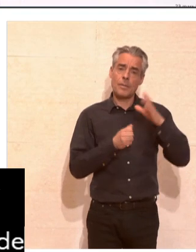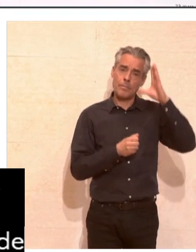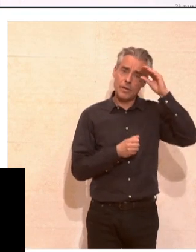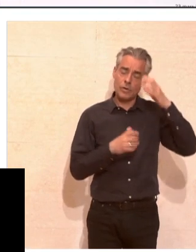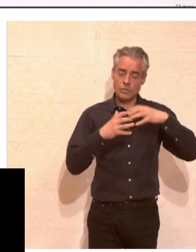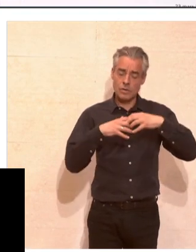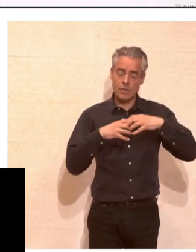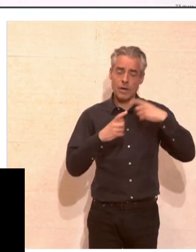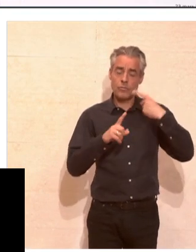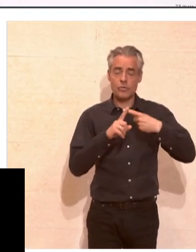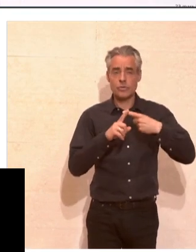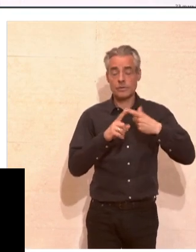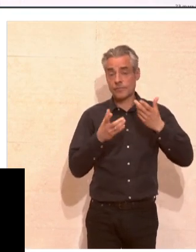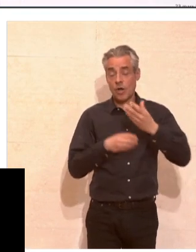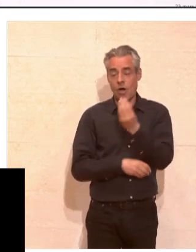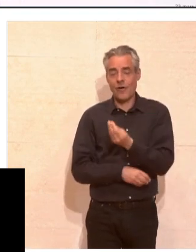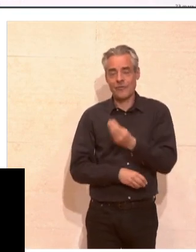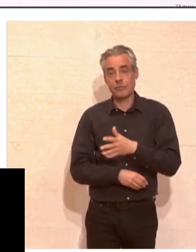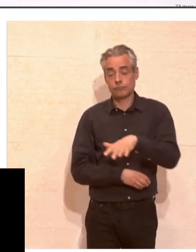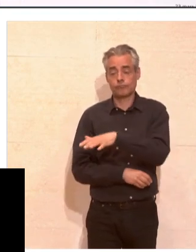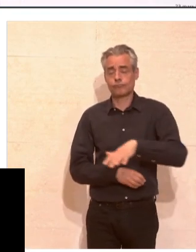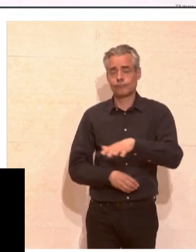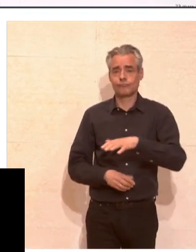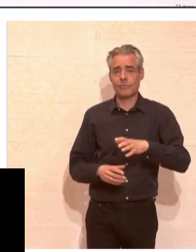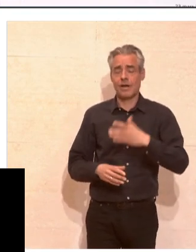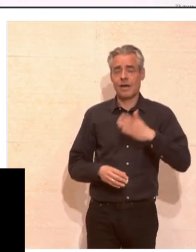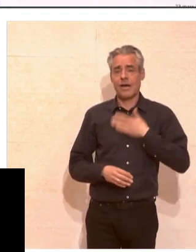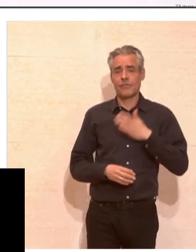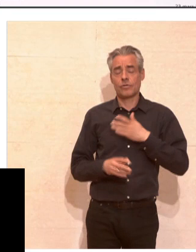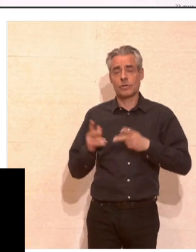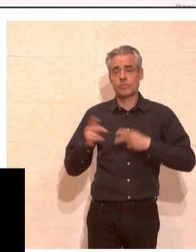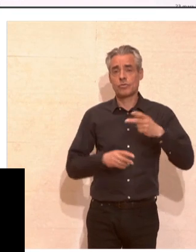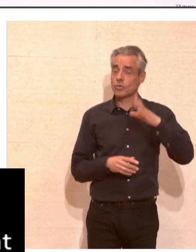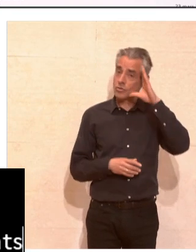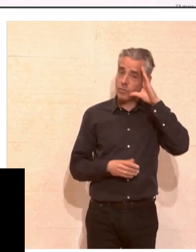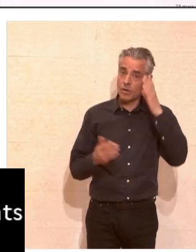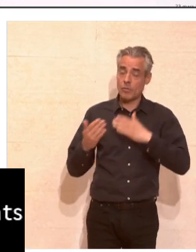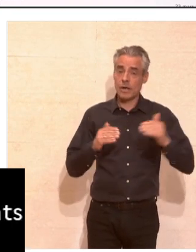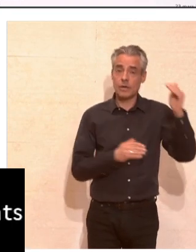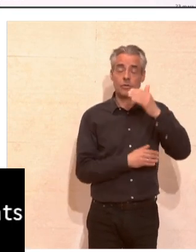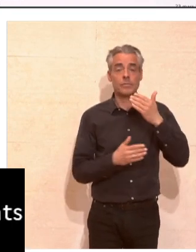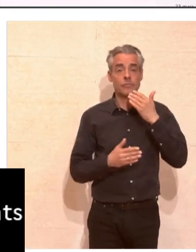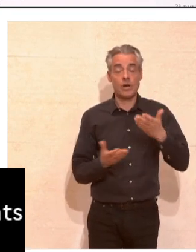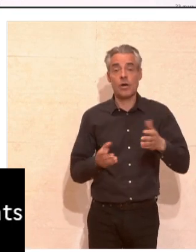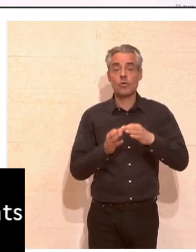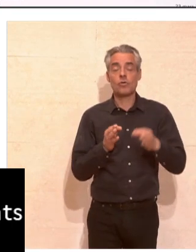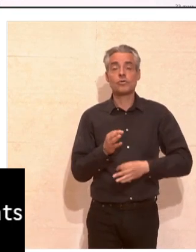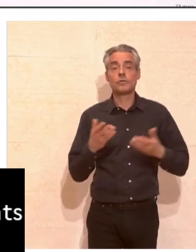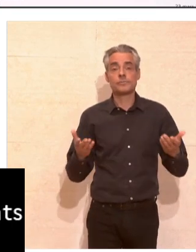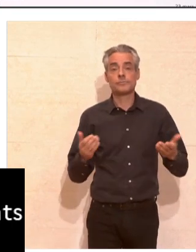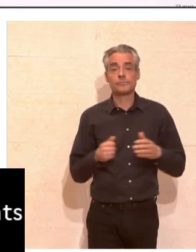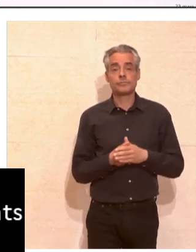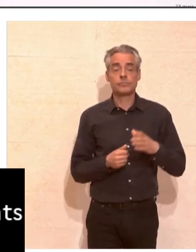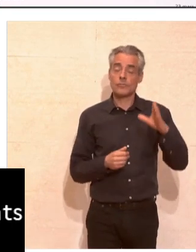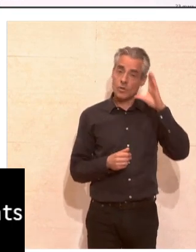maturation cérébrale, et donc les enfants, en fait, bénéficient d'autant plus du sommeil que les adultes. Voilà, donc en conclusion,